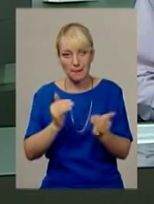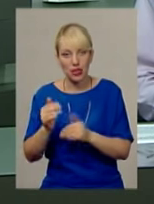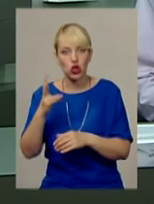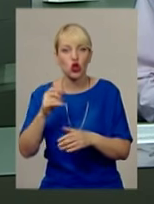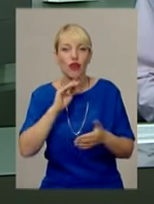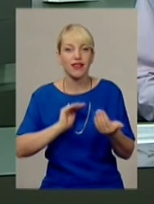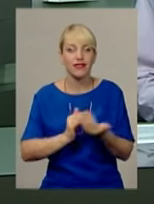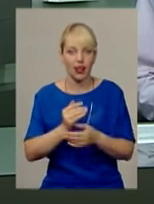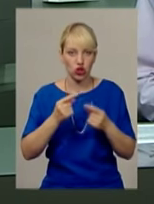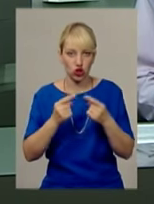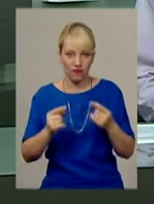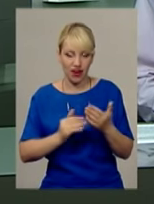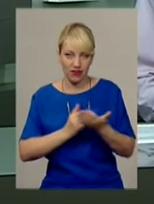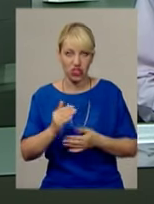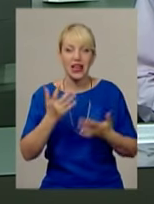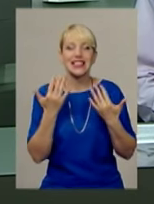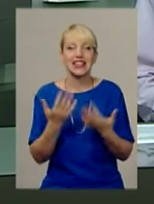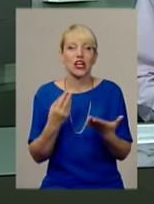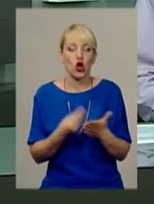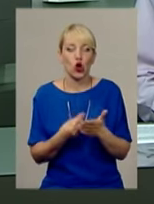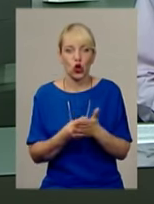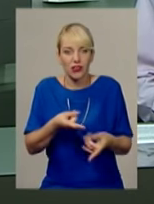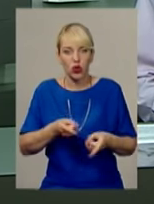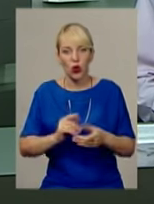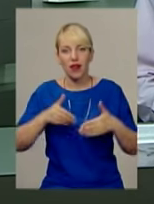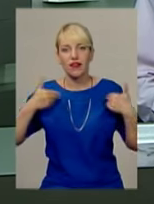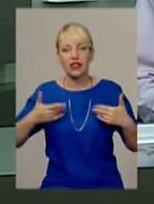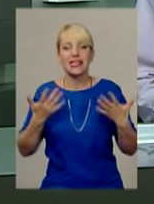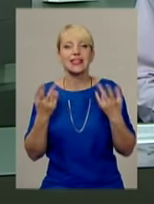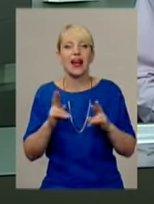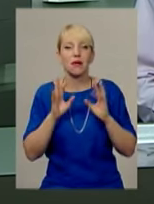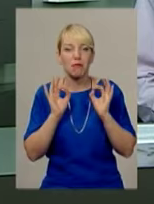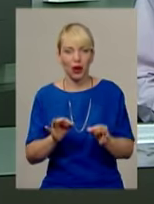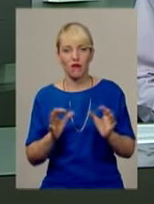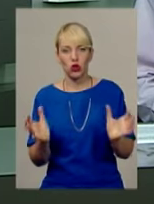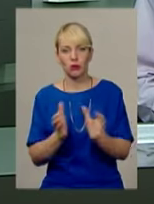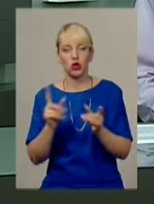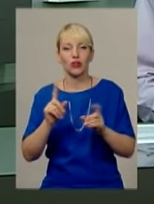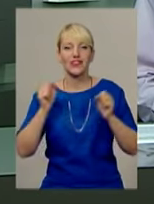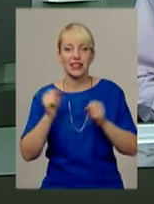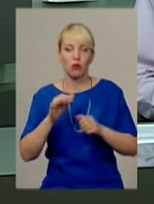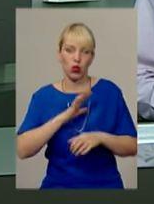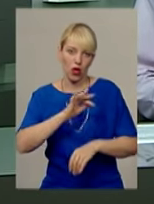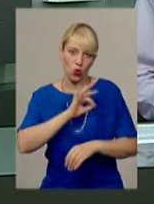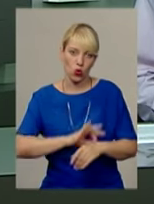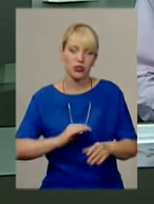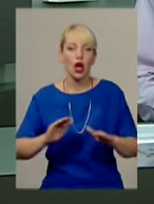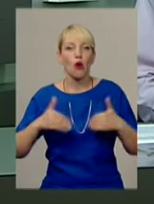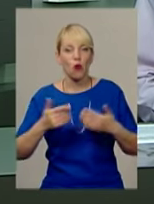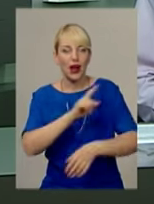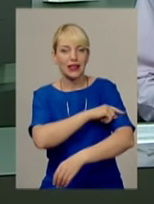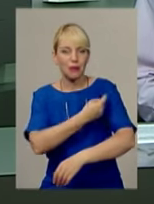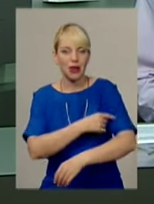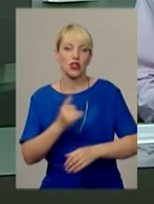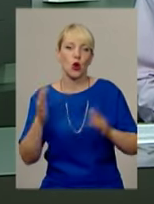якість товару вища. Скільки коштують натуральні вітаміни, як найкраще їх зберігати, аби і взимку мати від них користь – поради медиків у